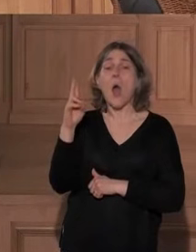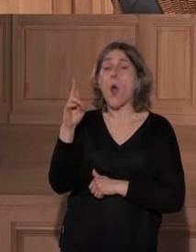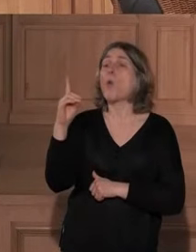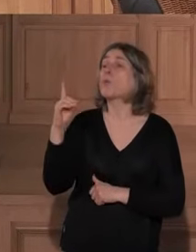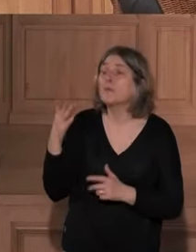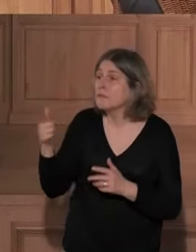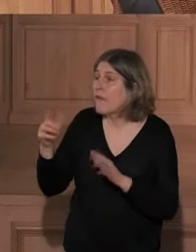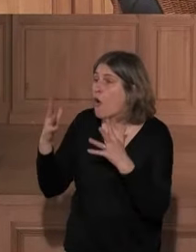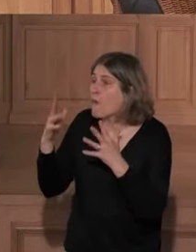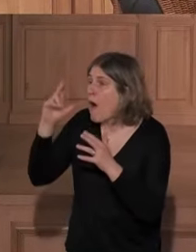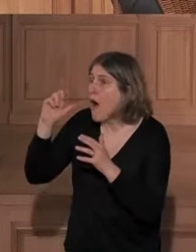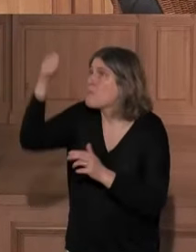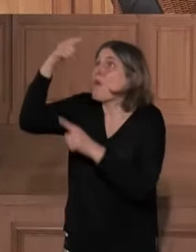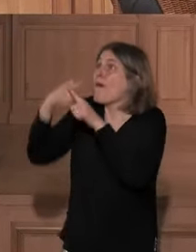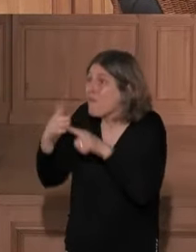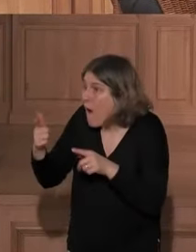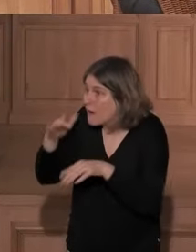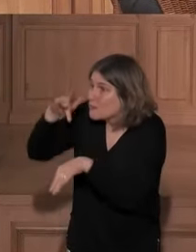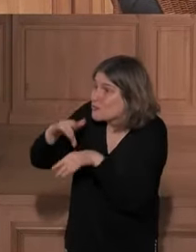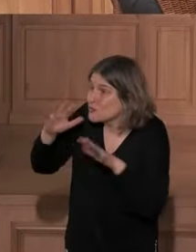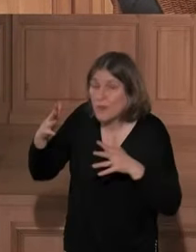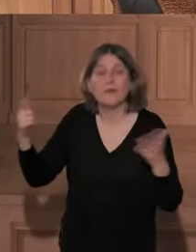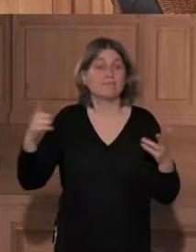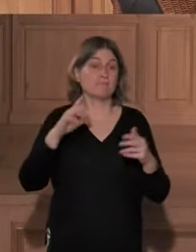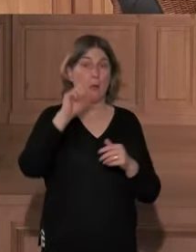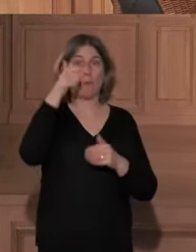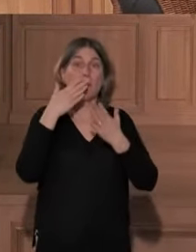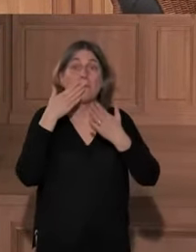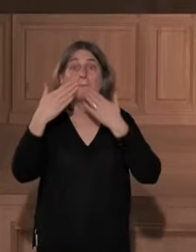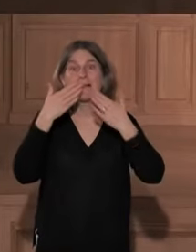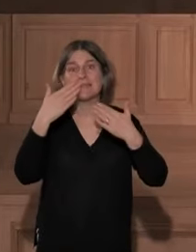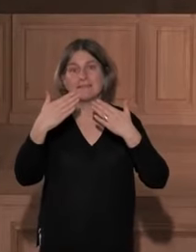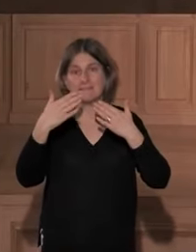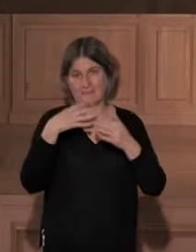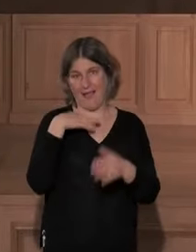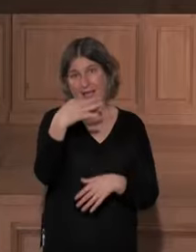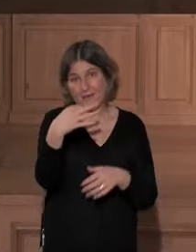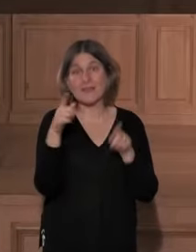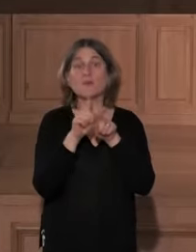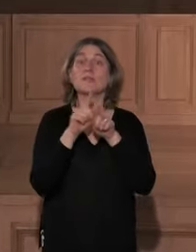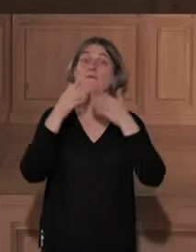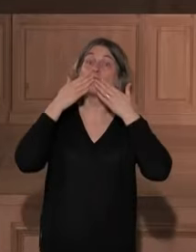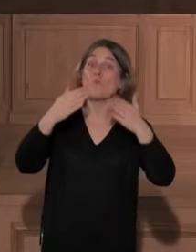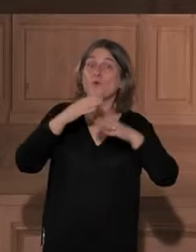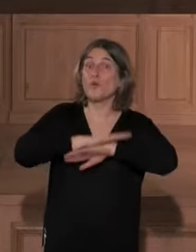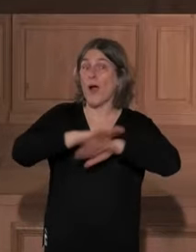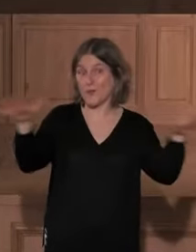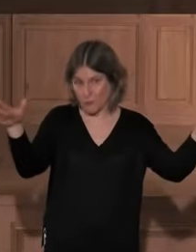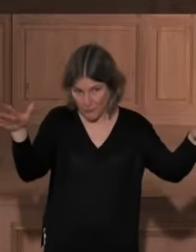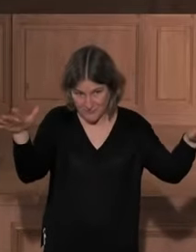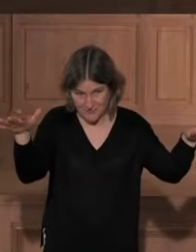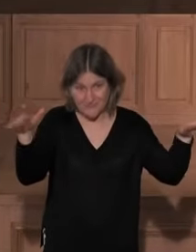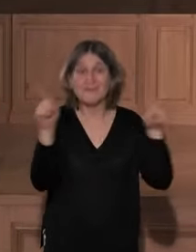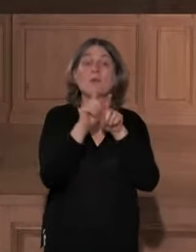c'était comment, c'était quoi? Ben, bonsoir déjà, merci de l'invitation et merci à ceux qui suivent derrière les